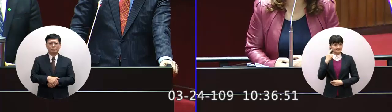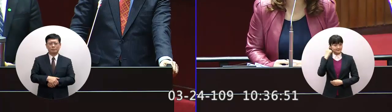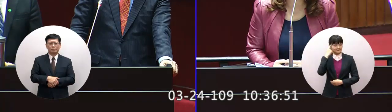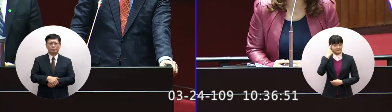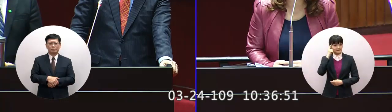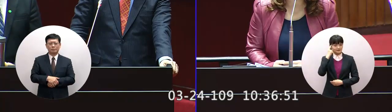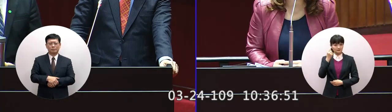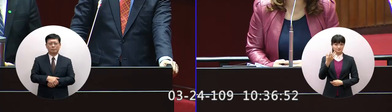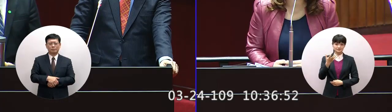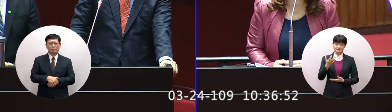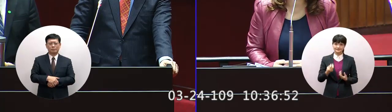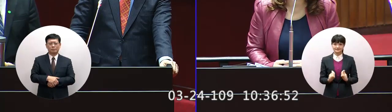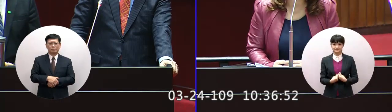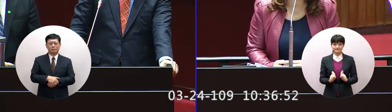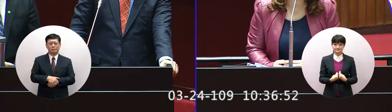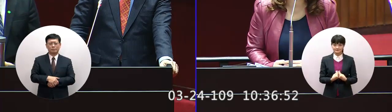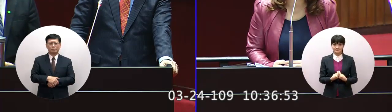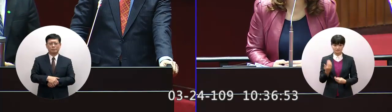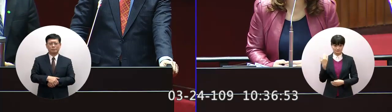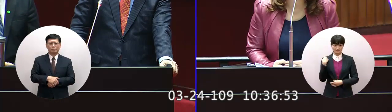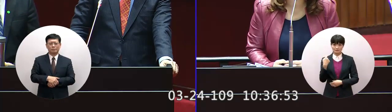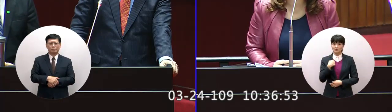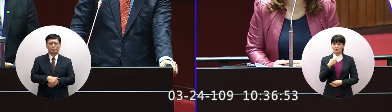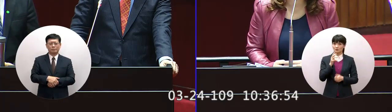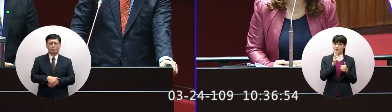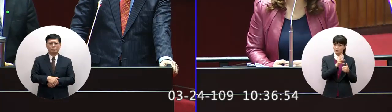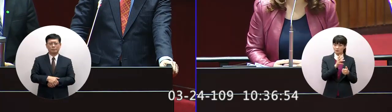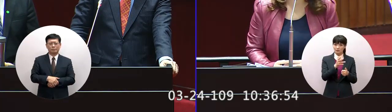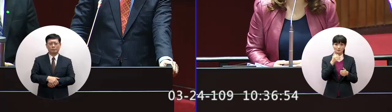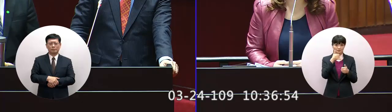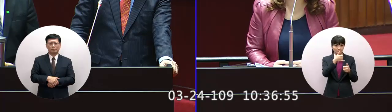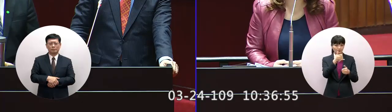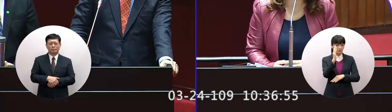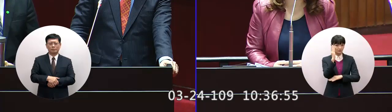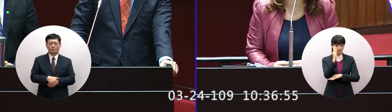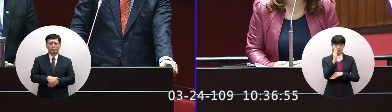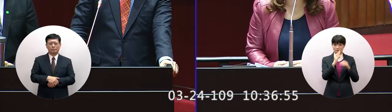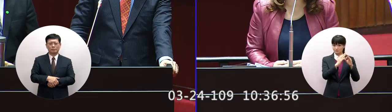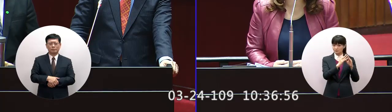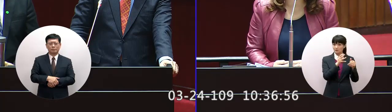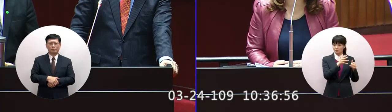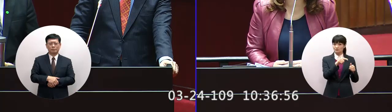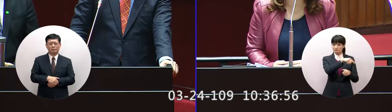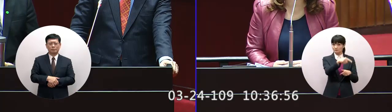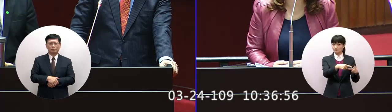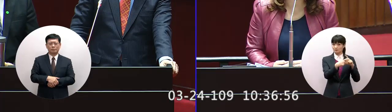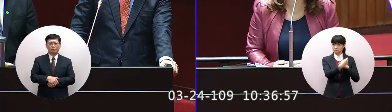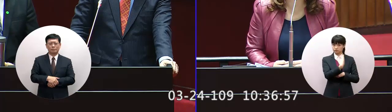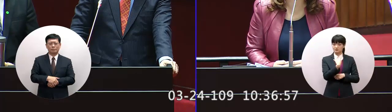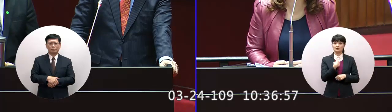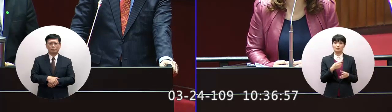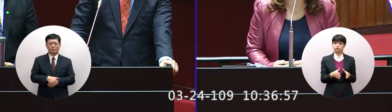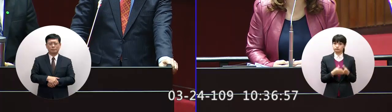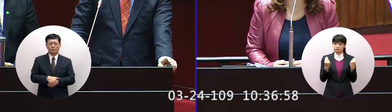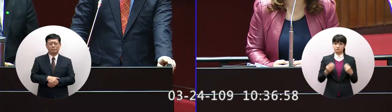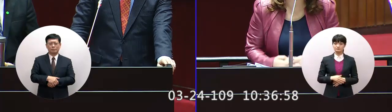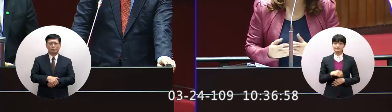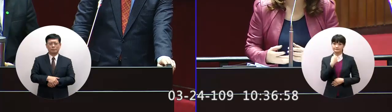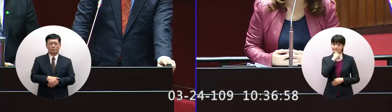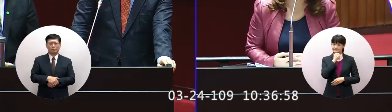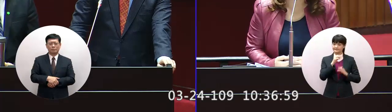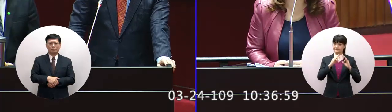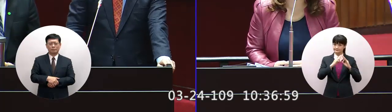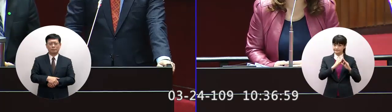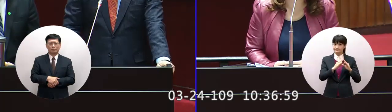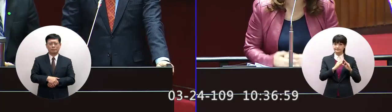为这样子，我们曾经就是问过了这个关谷银行，关谷银行说其实不需要，未涉及的部分，台湾银行曾经说过，我